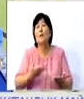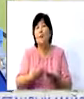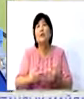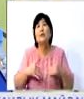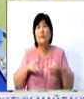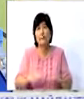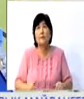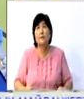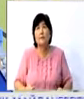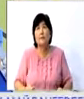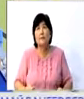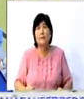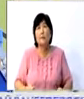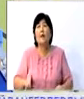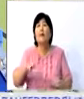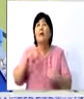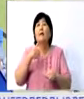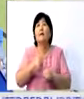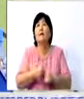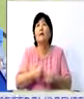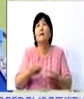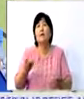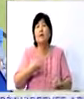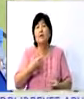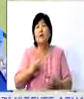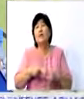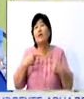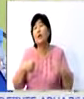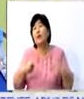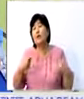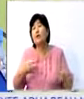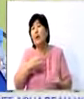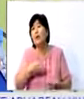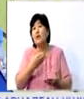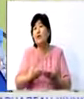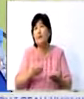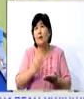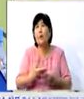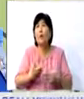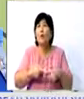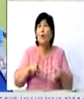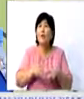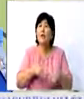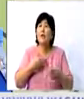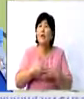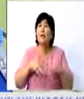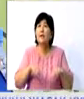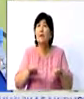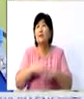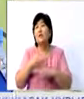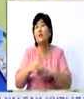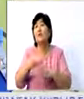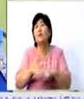отырмыз. Ең өзекті деген мәселе бүгінгі күнге. Әрине басқа да өзекті мәселелер бар, бірақ ол новый инициатива болғанмен кезек кезегімен